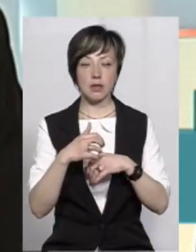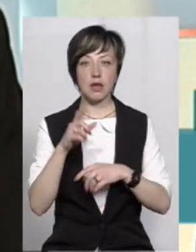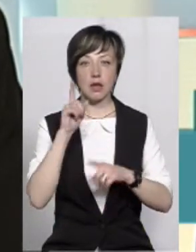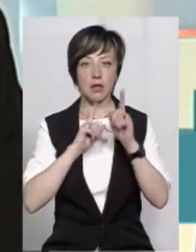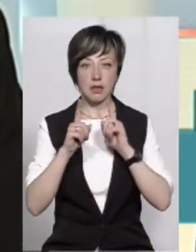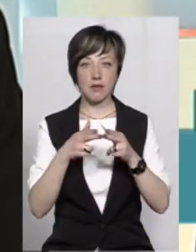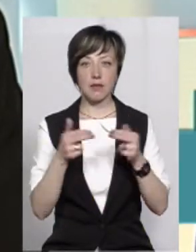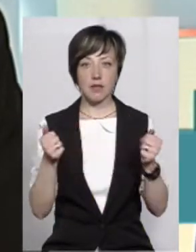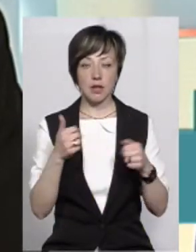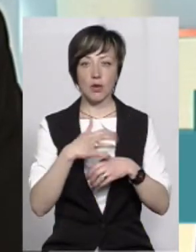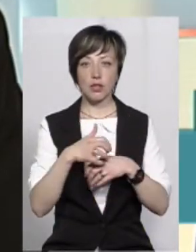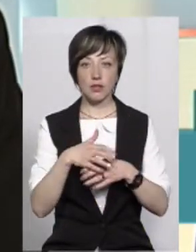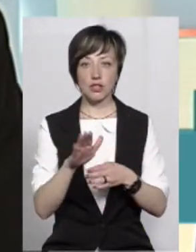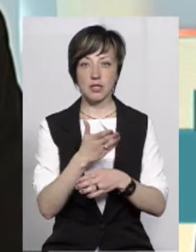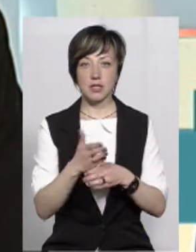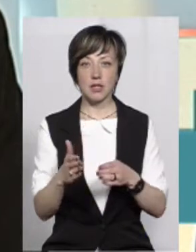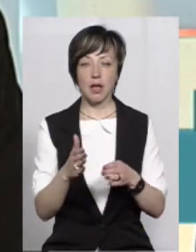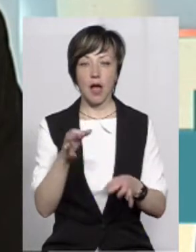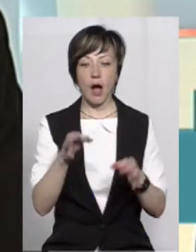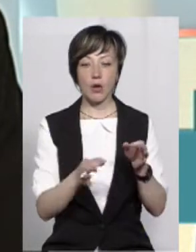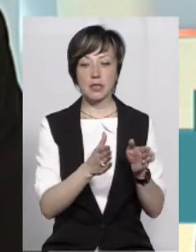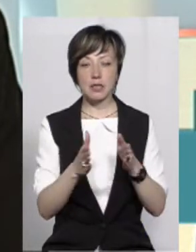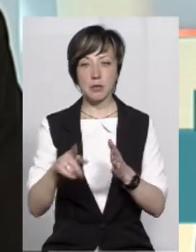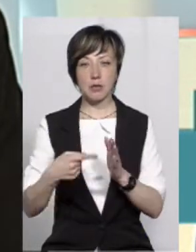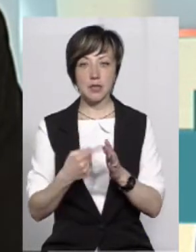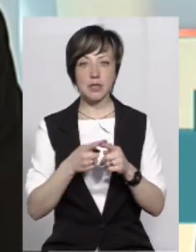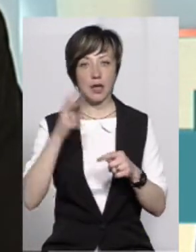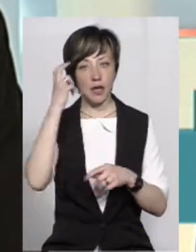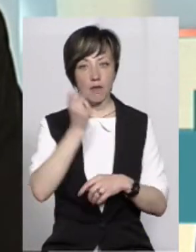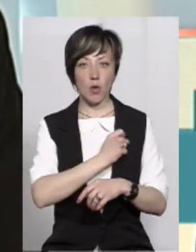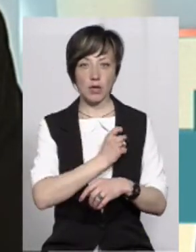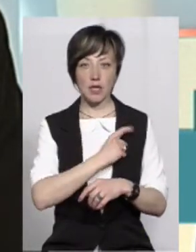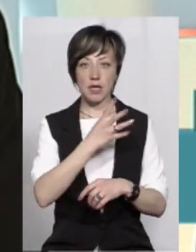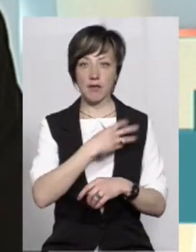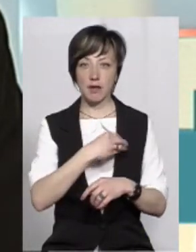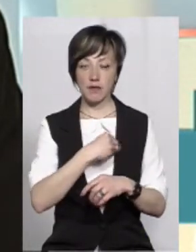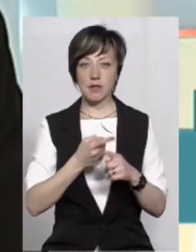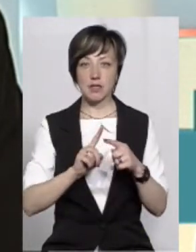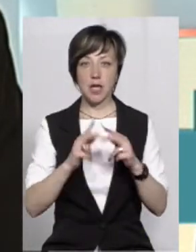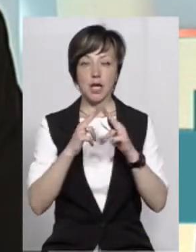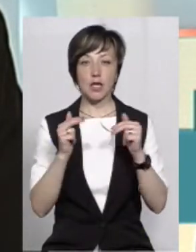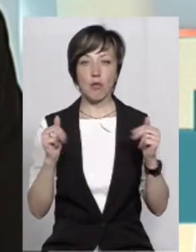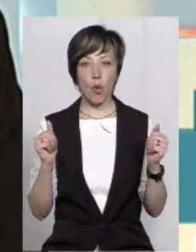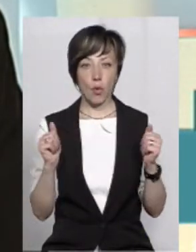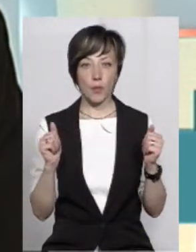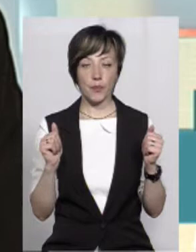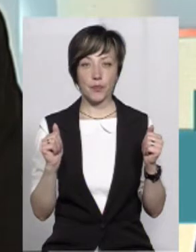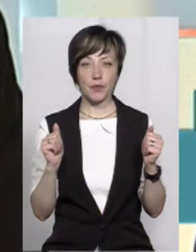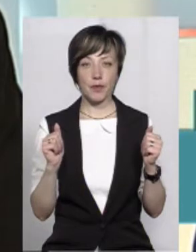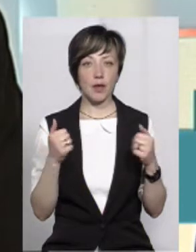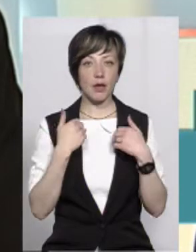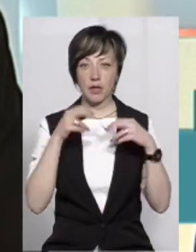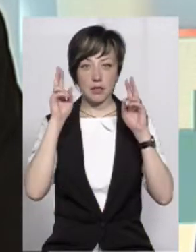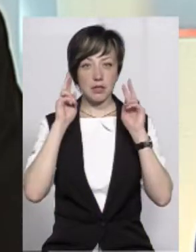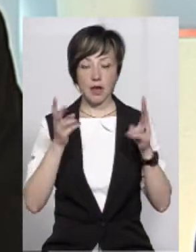міська рада визнала котів частиною екосистеми міста. Тобто це Київ, це Одеса, це Львів, це Дніпро. Я